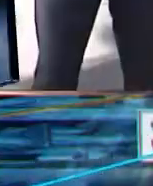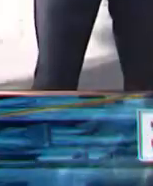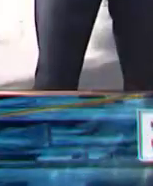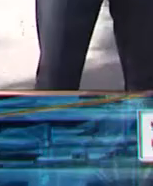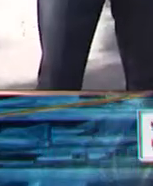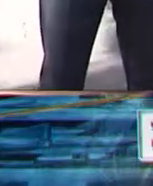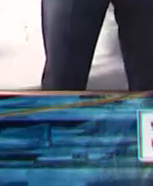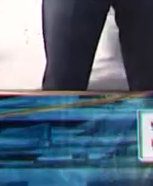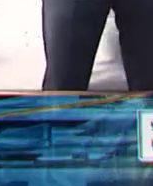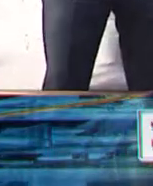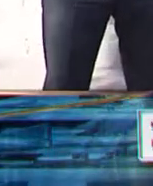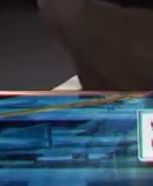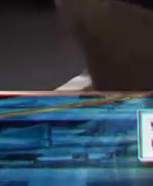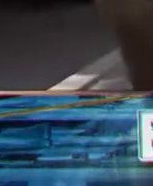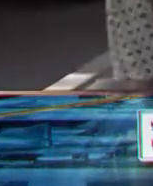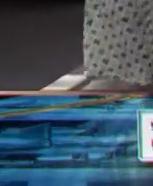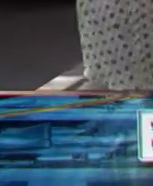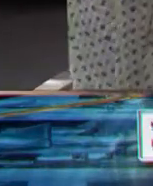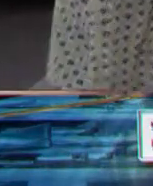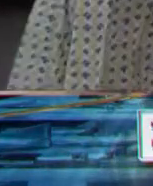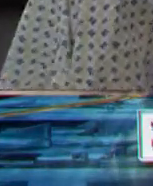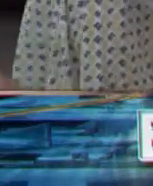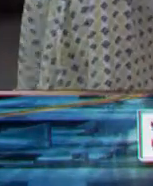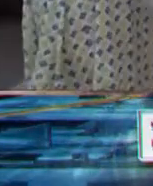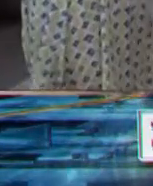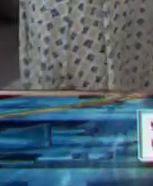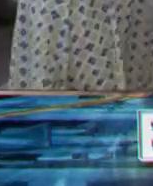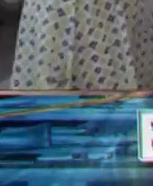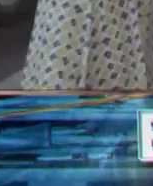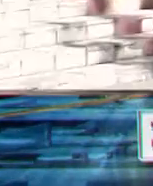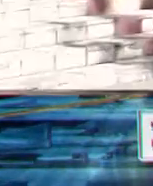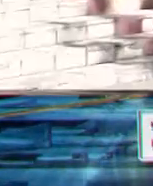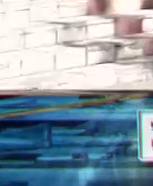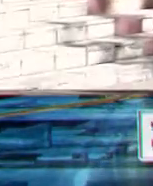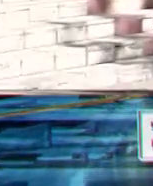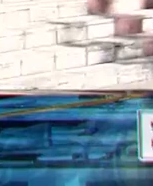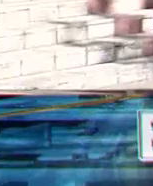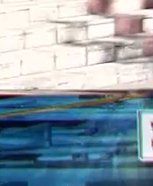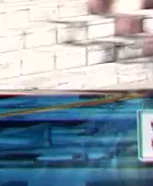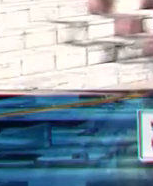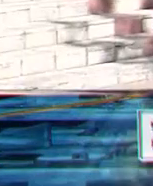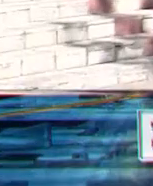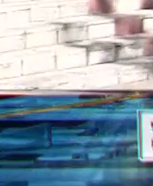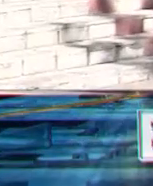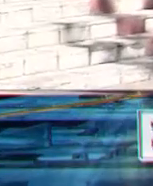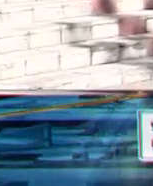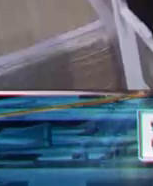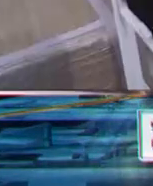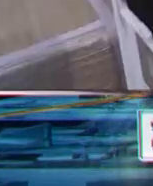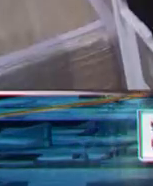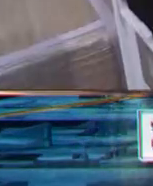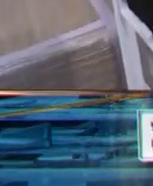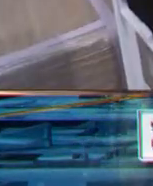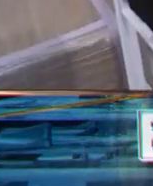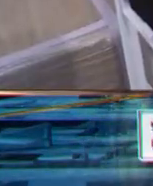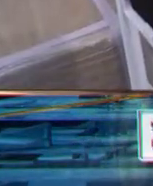Көп түкірсе көл. Кәсіпкер Дәурен Тәліпов бастаған демеушілер Талдықорған қалалық көп салалы және облыстағы аурухана ұжымдарына